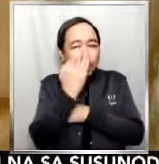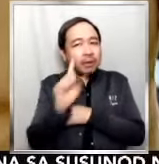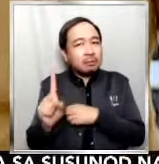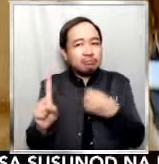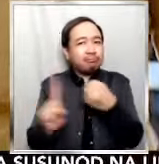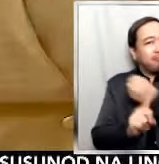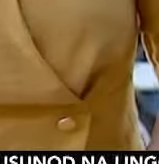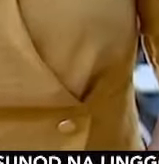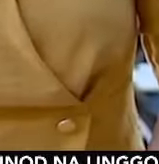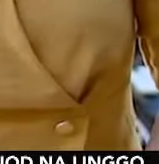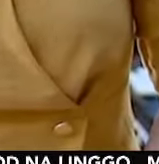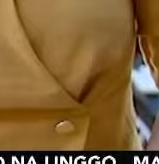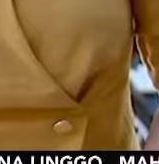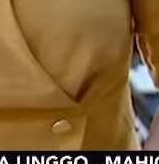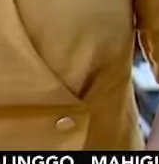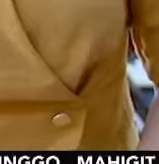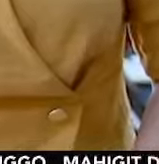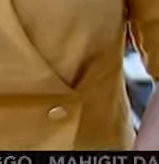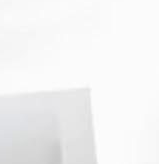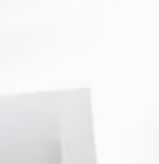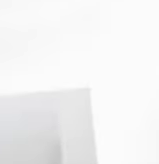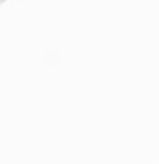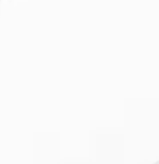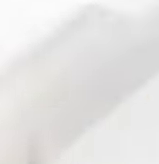Nakatutok, 24 Oras.